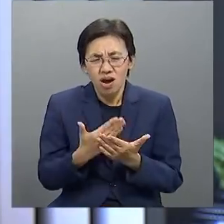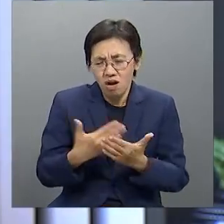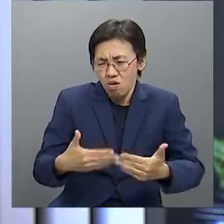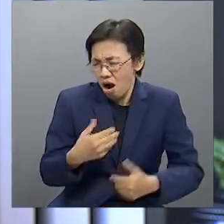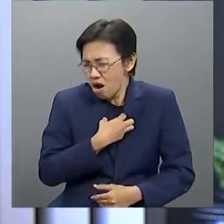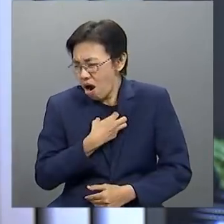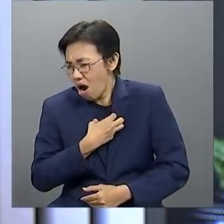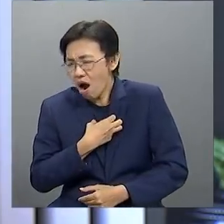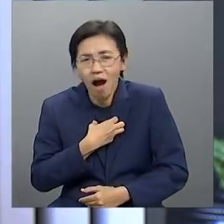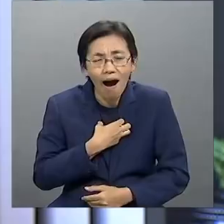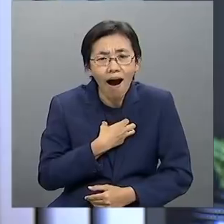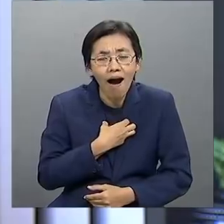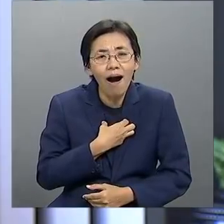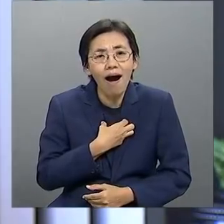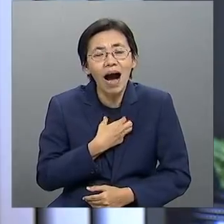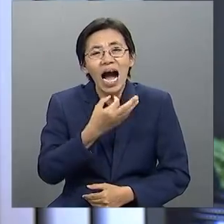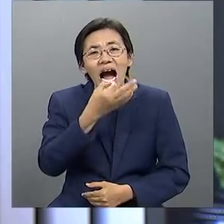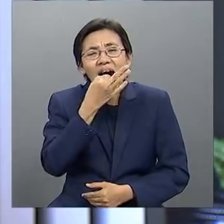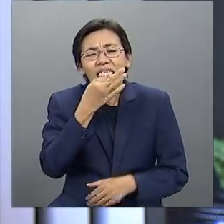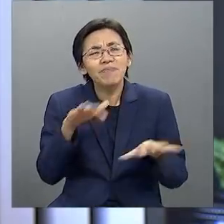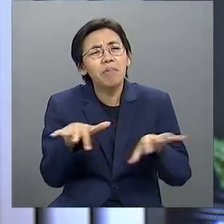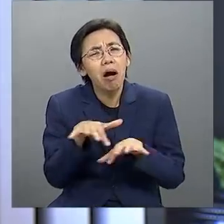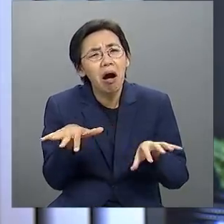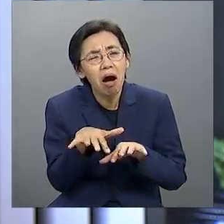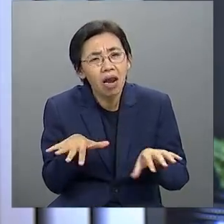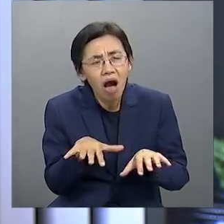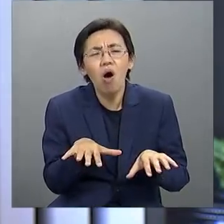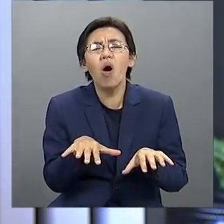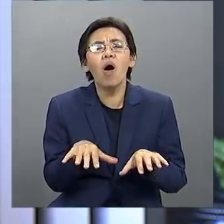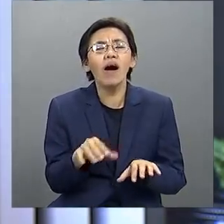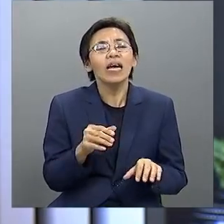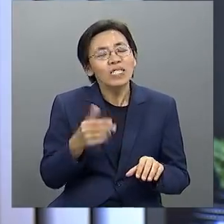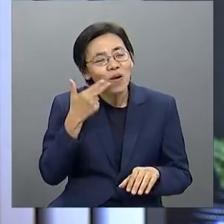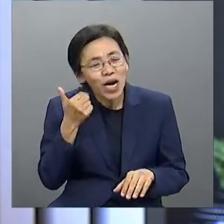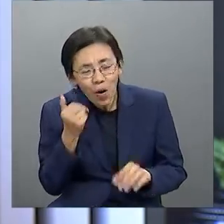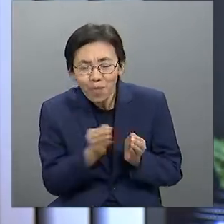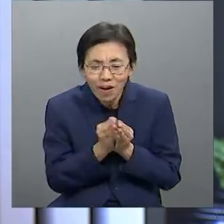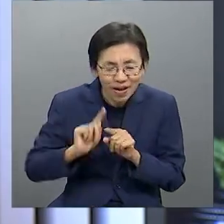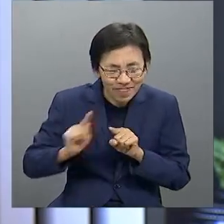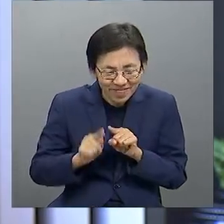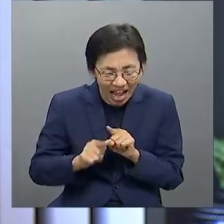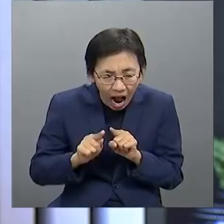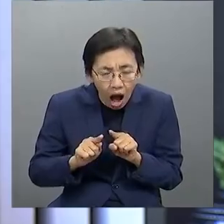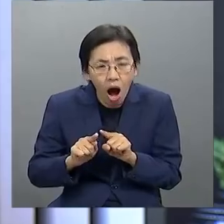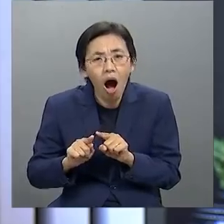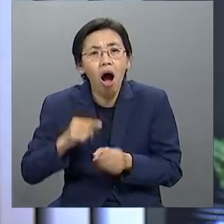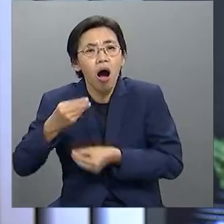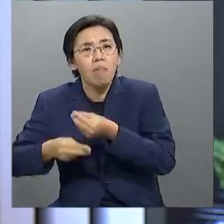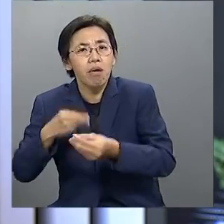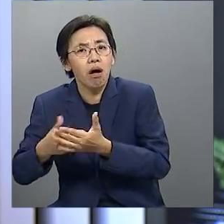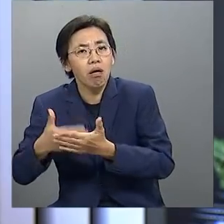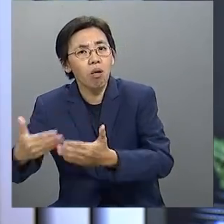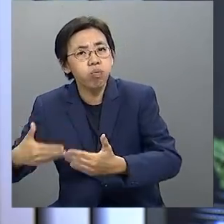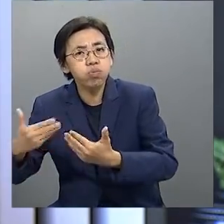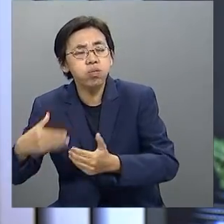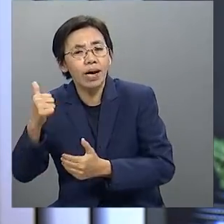คิดล่ะครับว่าอาชีพธรรมดาแบบนี้หรือสิ่งที่เราทำในครัวเรือนนั้นจะกลายเป็นอาชีพสร้างรายได้ได้เป็นอย่างดีไปดูวิธีการหาเงินเพิ่มเติม